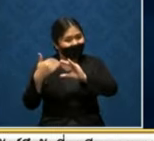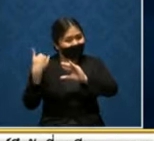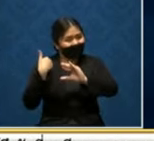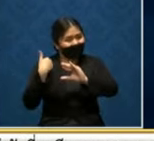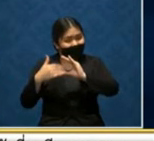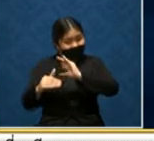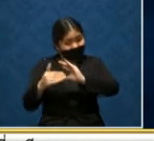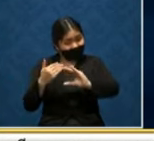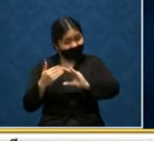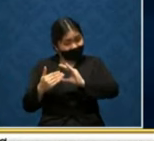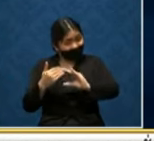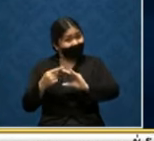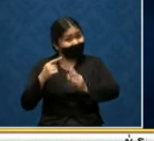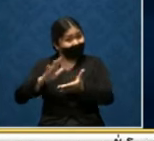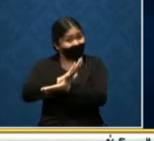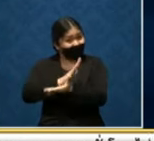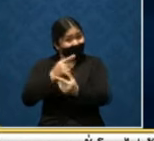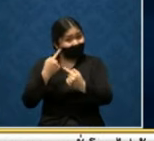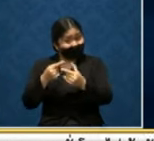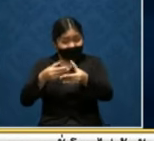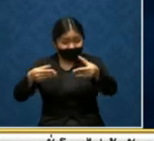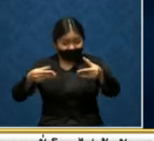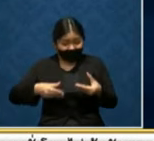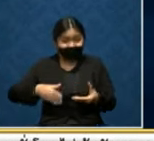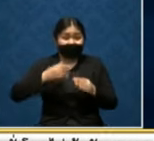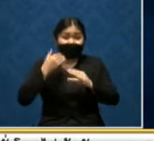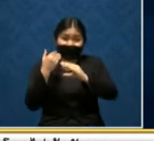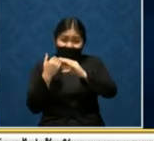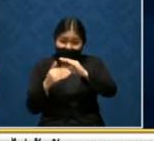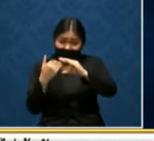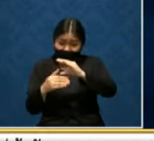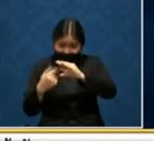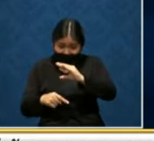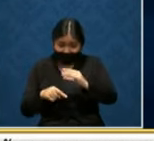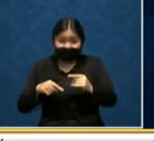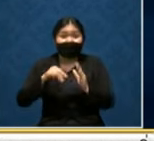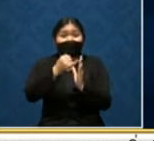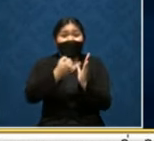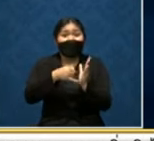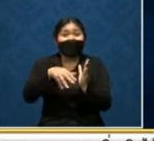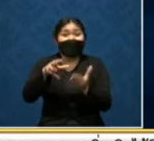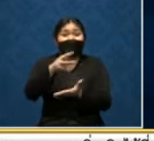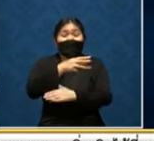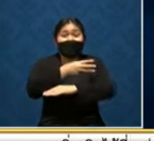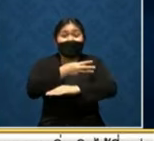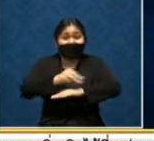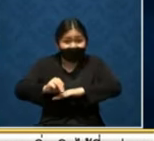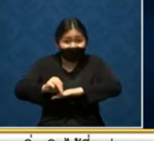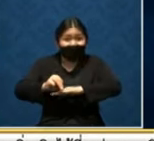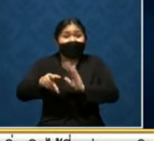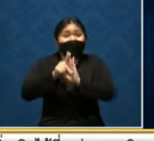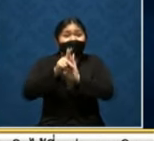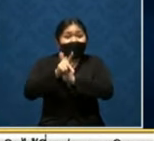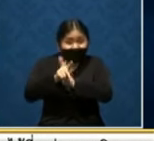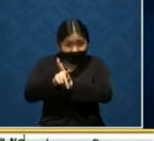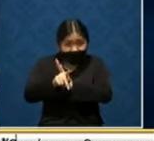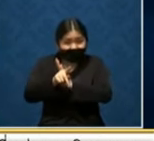ส่งเอกสารรายงานโครงการจากจังหวัดมหาสารคามจากจังหวัดกาฬสินธุ์